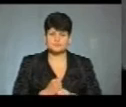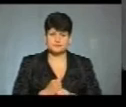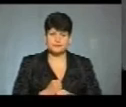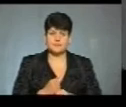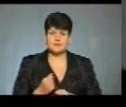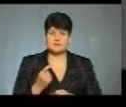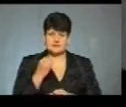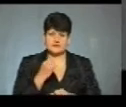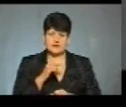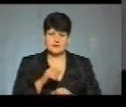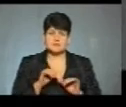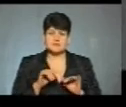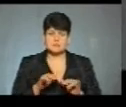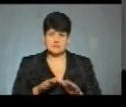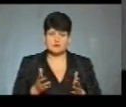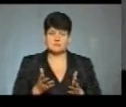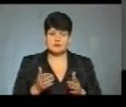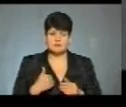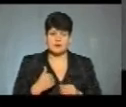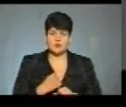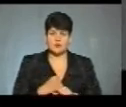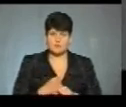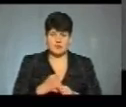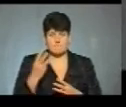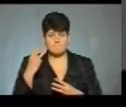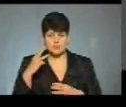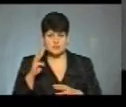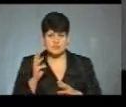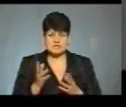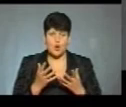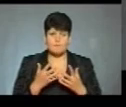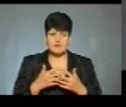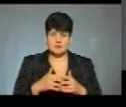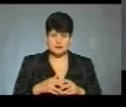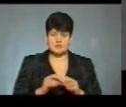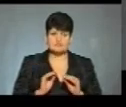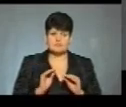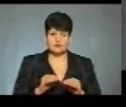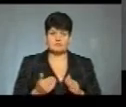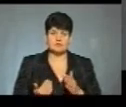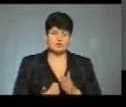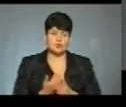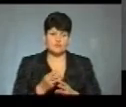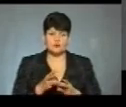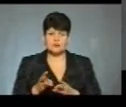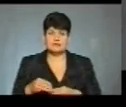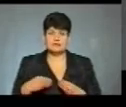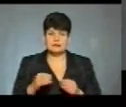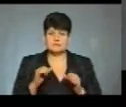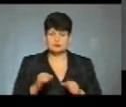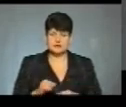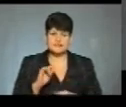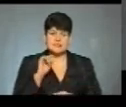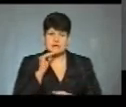По-перше, завдяки тим заходам, які ми робили по модернізації обладнання і встановленню нових котелень, нового обладнання, дало можливість суттєву